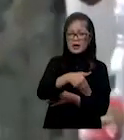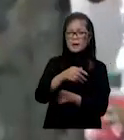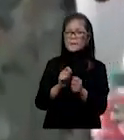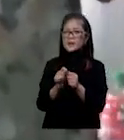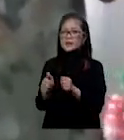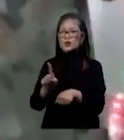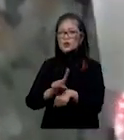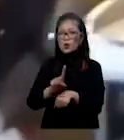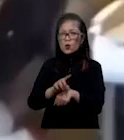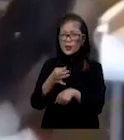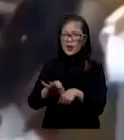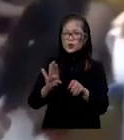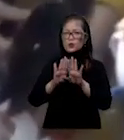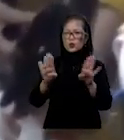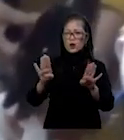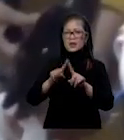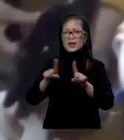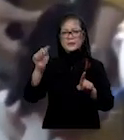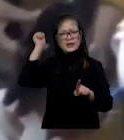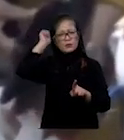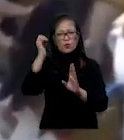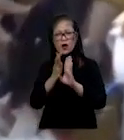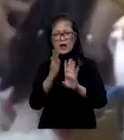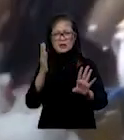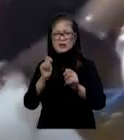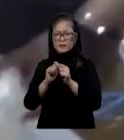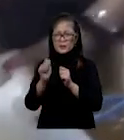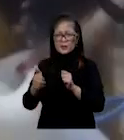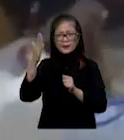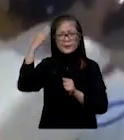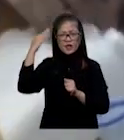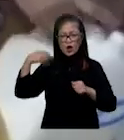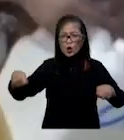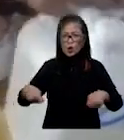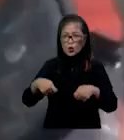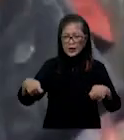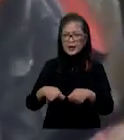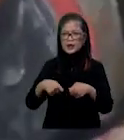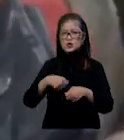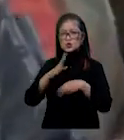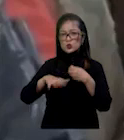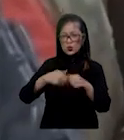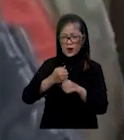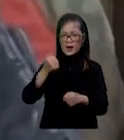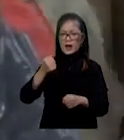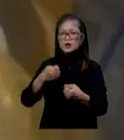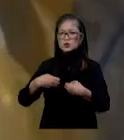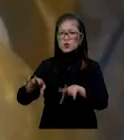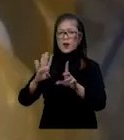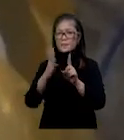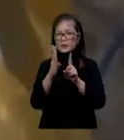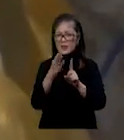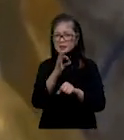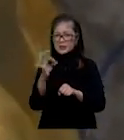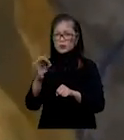baru buka, namun pembeli telah mengantri untuk membeli minyak goreng curah yang dijual dengan harga Rp14.000 per liter.